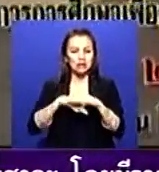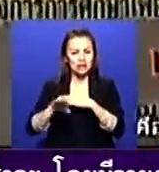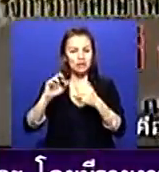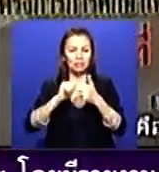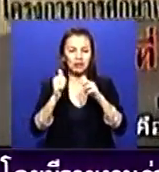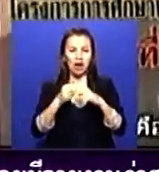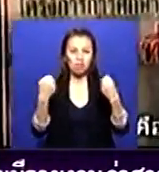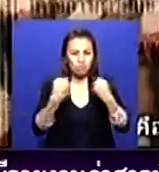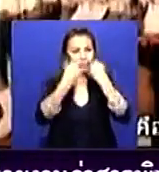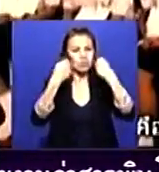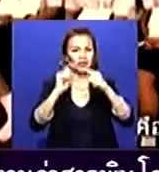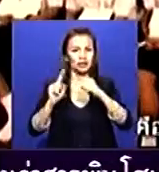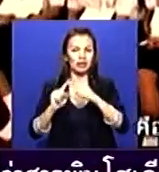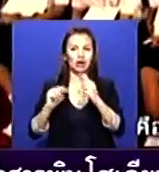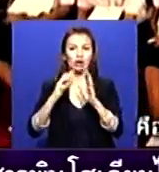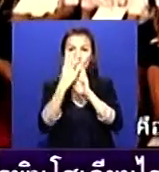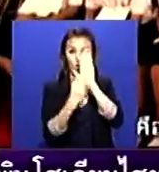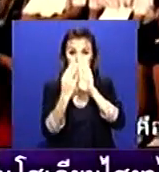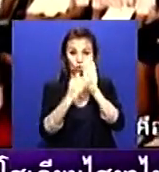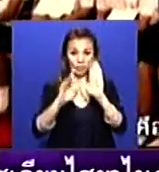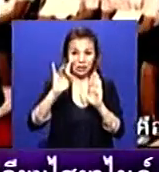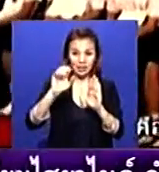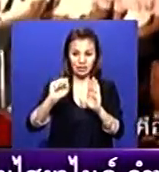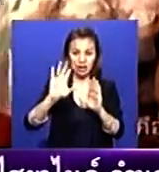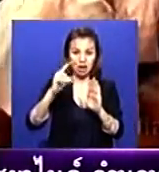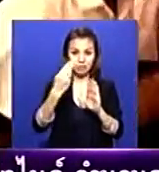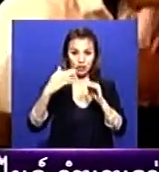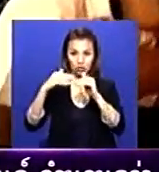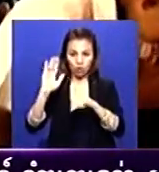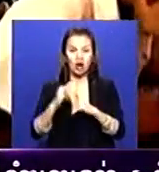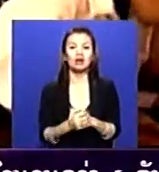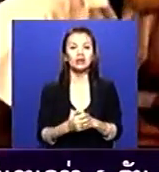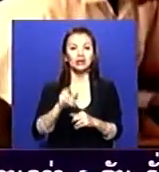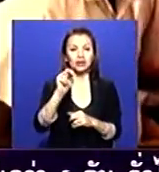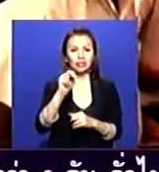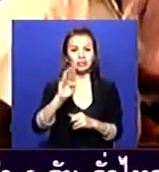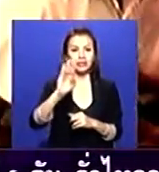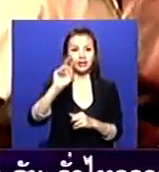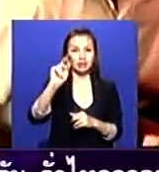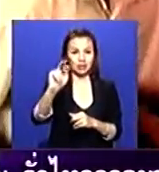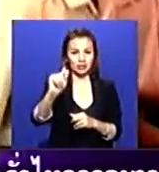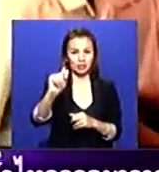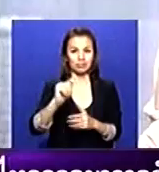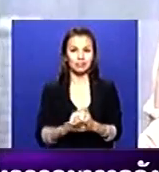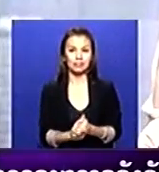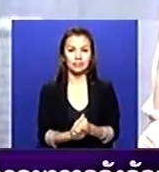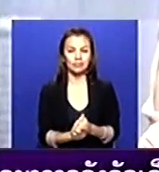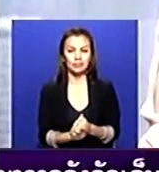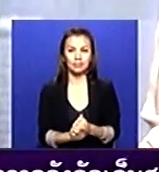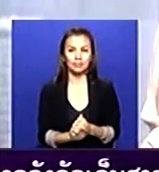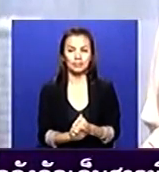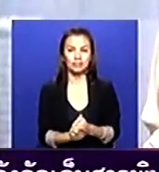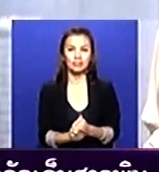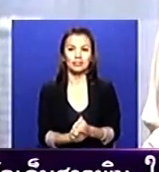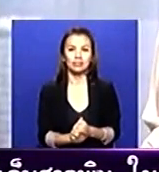แล้วกว่า 850,000 คนทั่วประเทศปรีชาตรีเพชรถ่ายภาพเจวลีวิจารจิตรายงาน กรมสอบสว